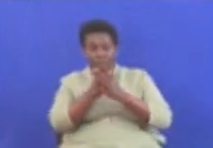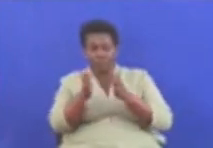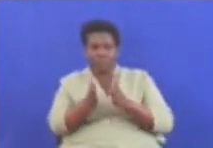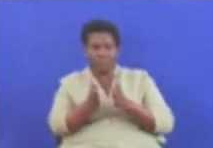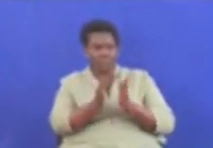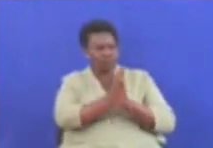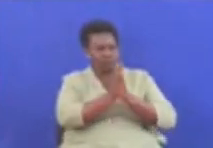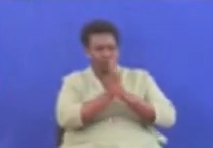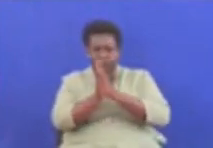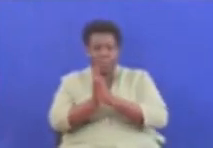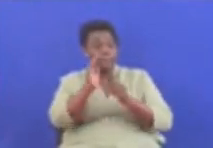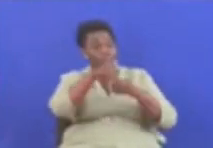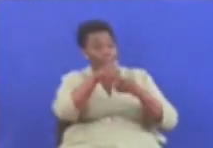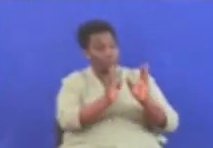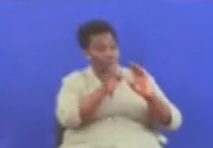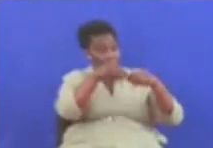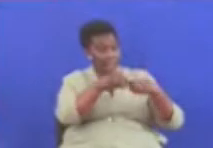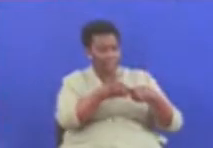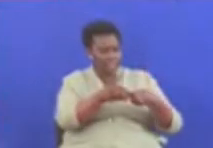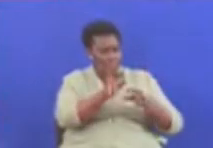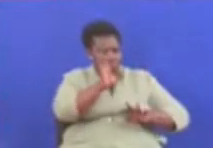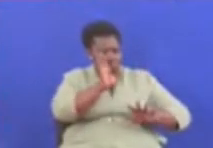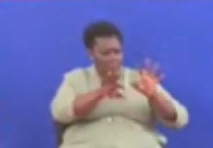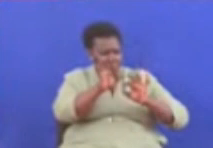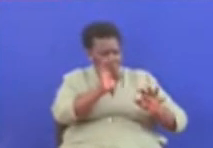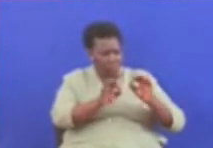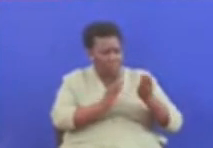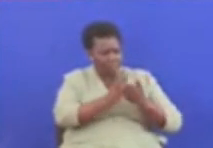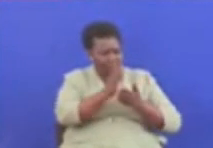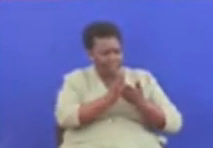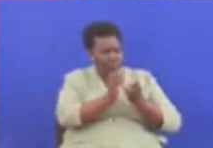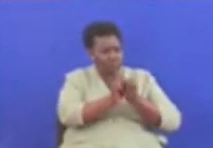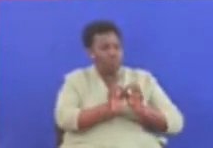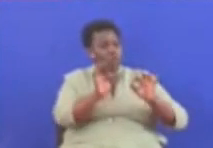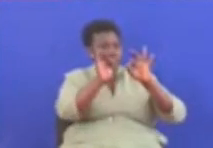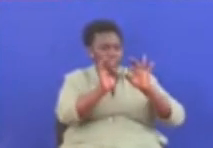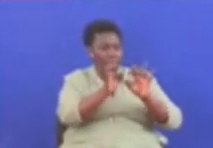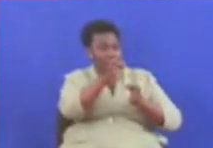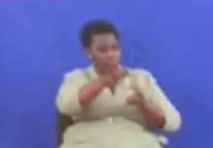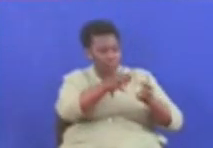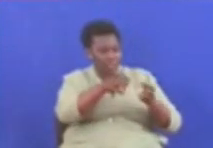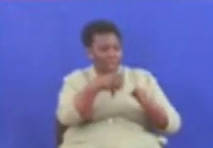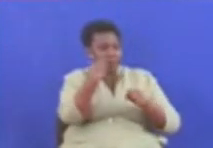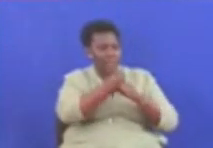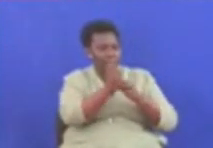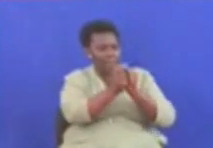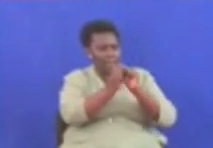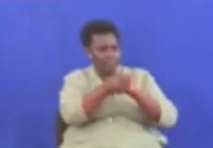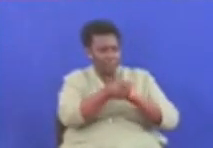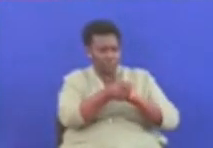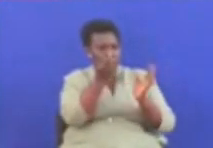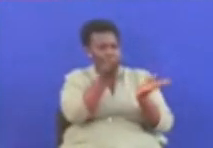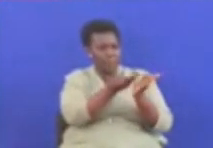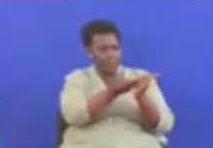kujadili na kuchambua mswada huu ili kuboresha maudhui yaliyomo katika marekebisho yaliyopendekezwa. Kwa muhimu